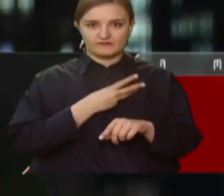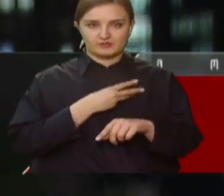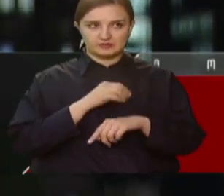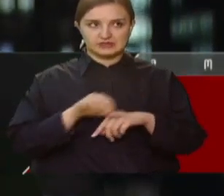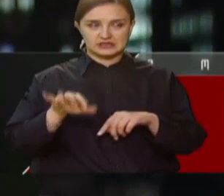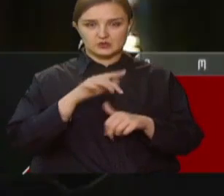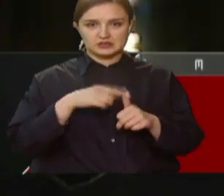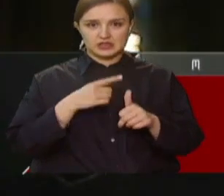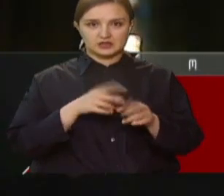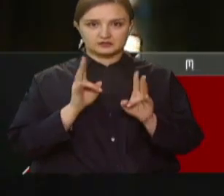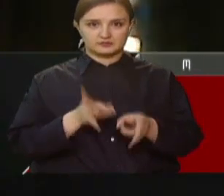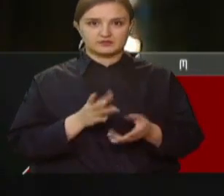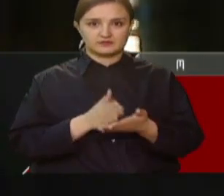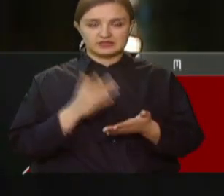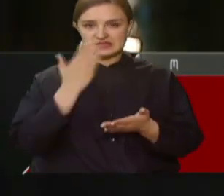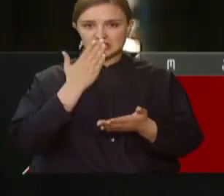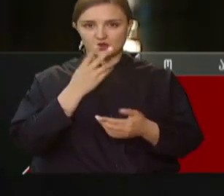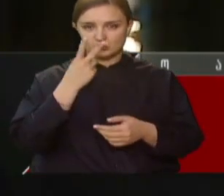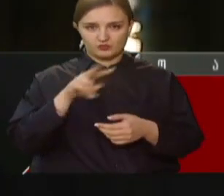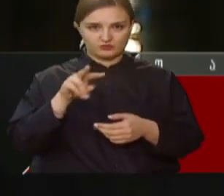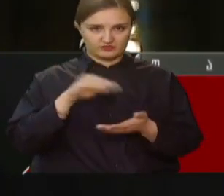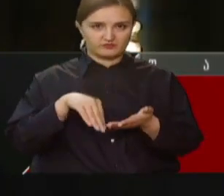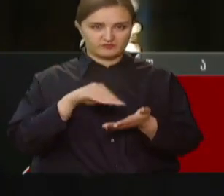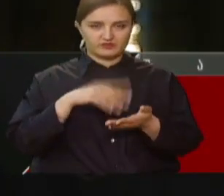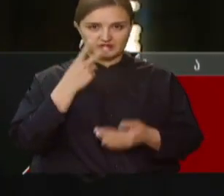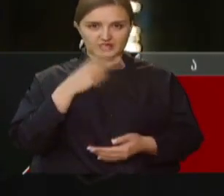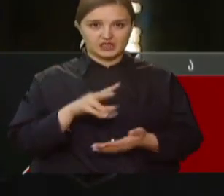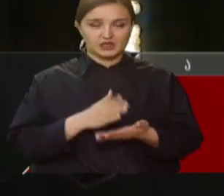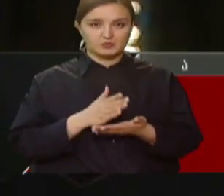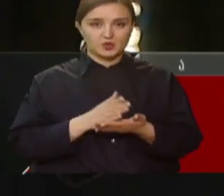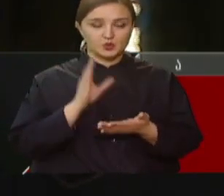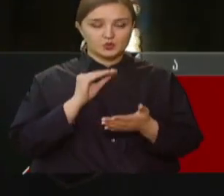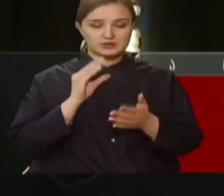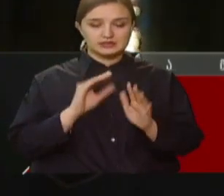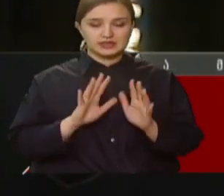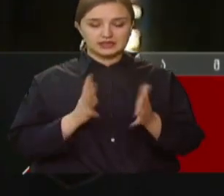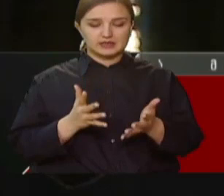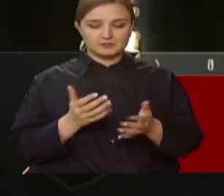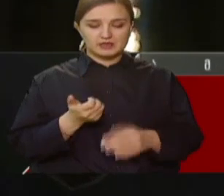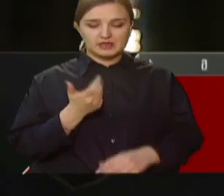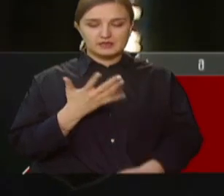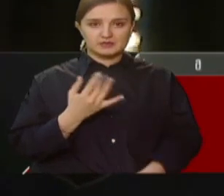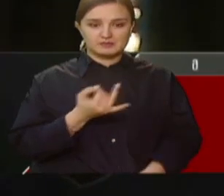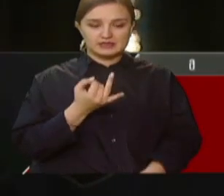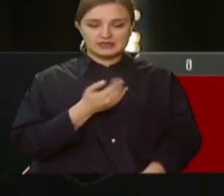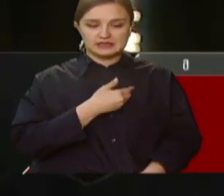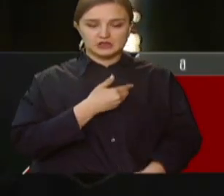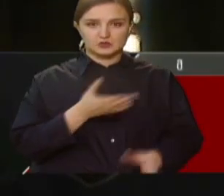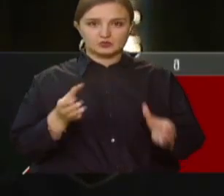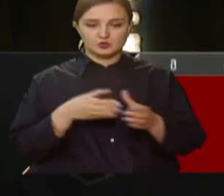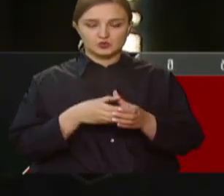საგარეო იმიჯის დაზიანებას. ეს კინო ჩვენ უკვე ნანახი გვაქვს, ოდესაც ხდება რამდენიმე დაინტერესებული ჯგუფის